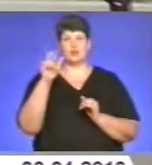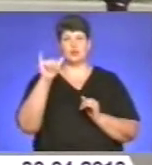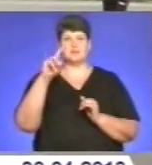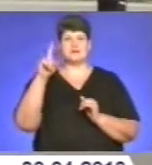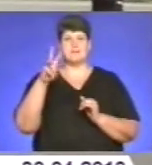за